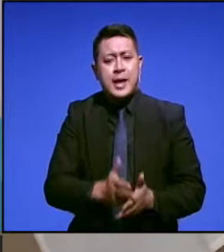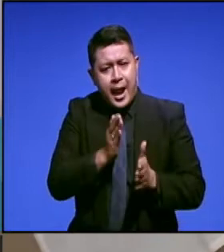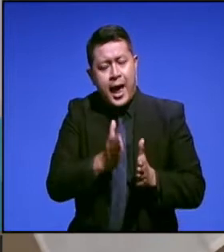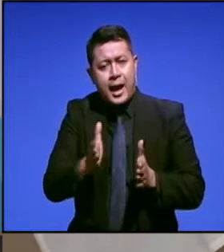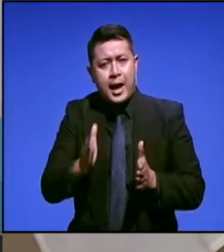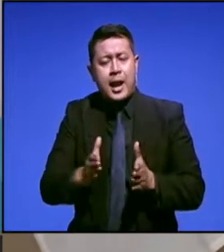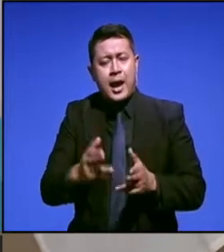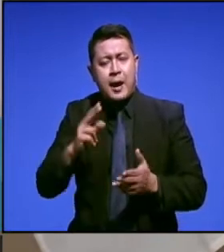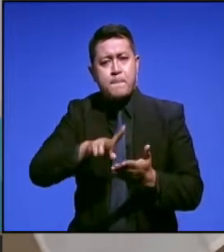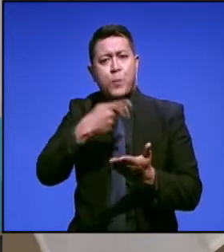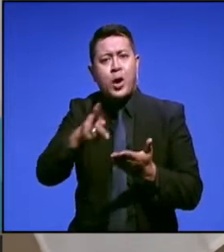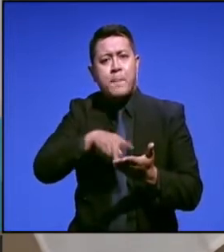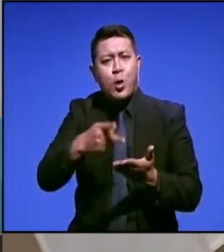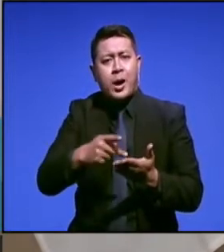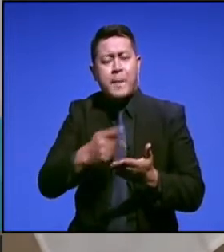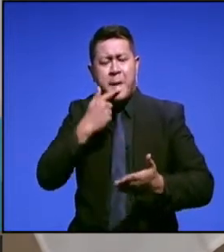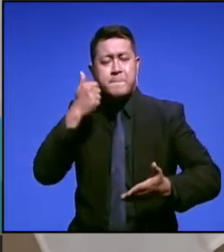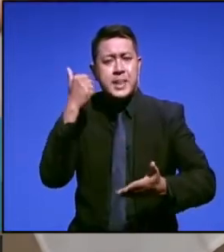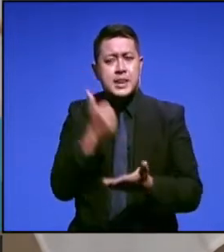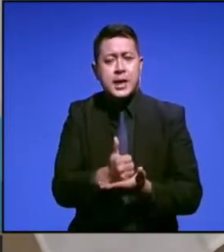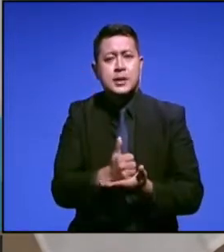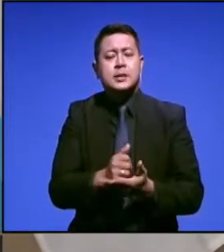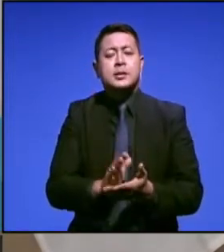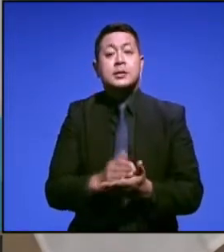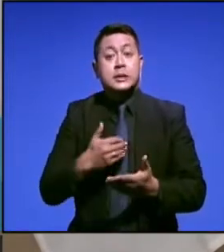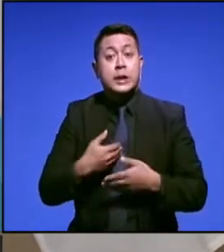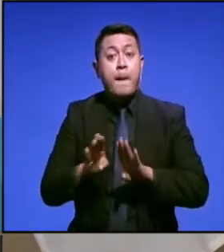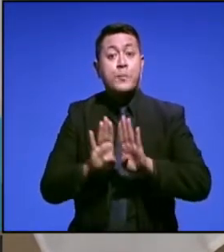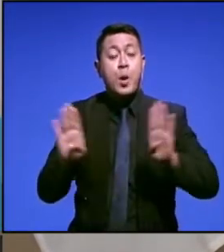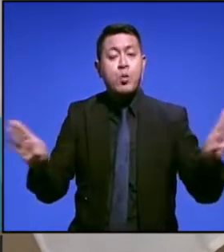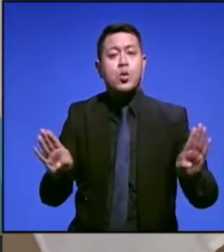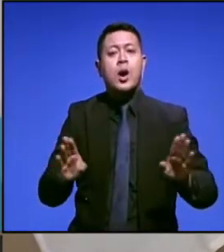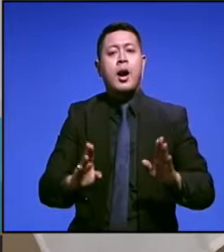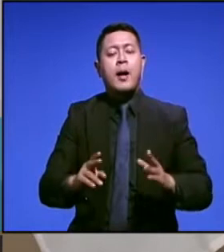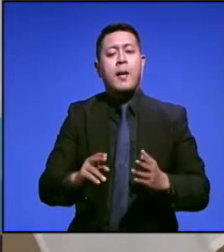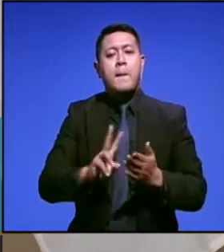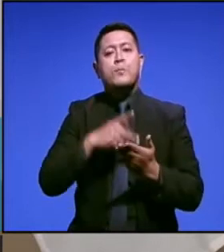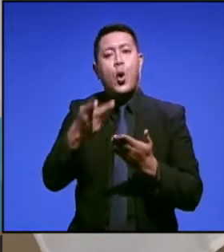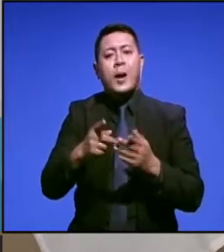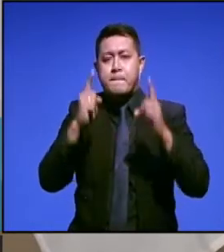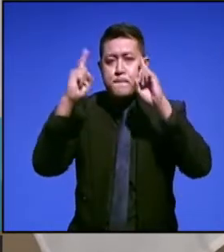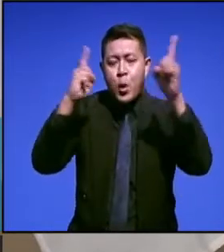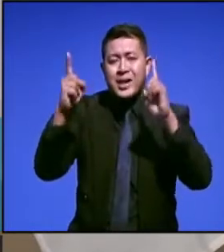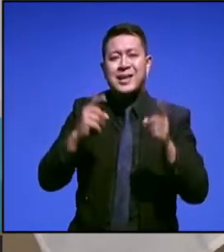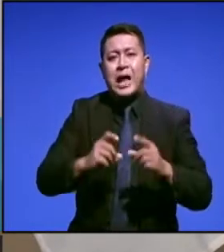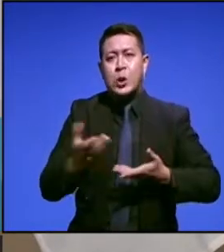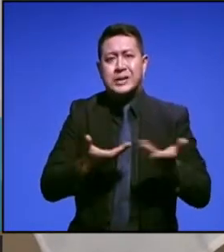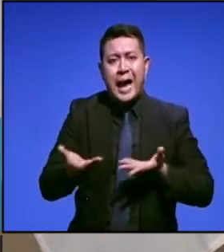betul-betul harus kita lakukan. Dan saya membuka yang namanya langkah, entah langkah-langkah politik, entah